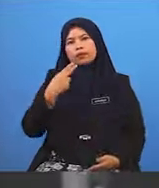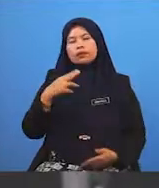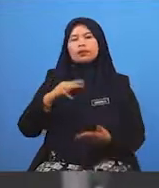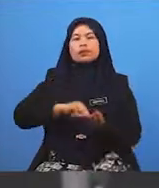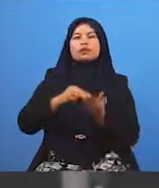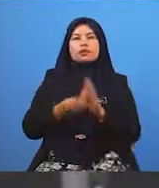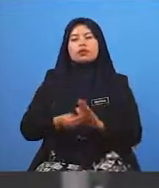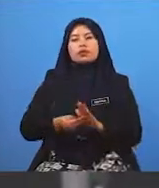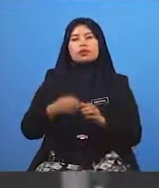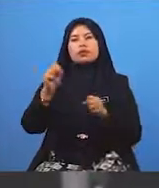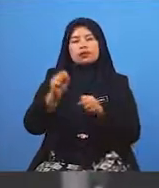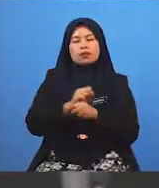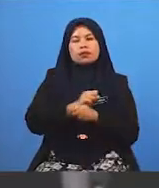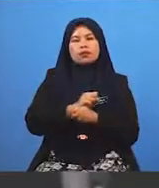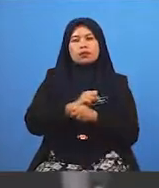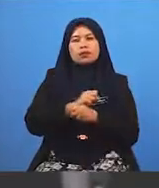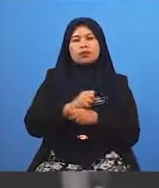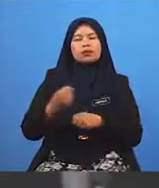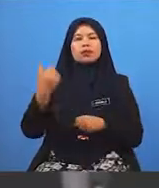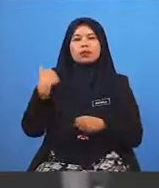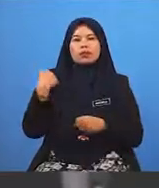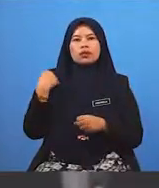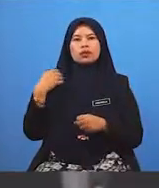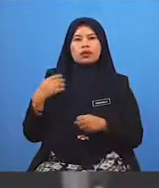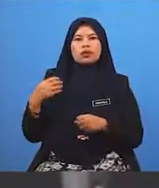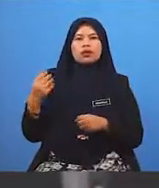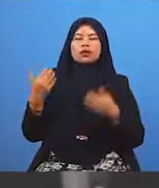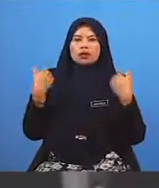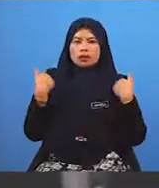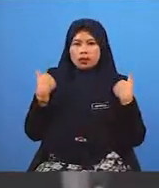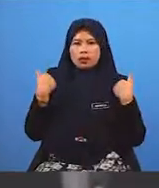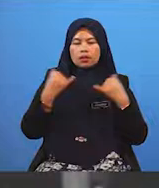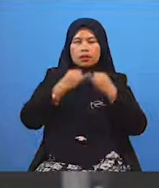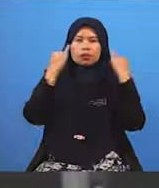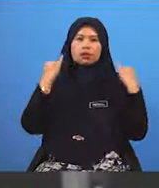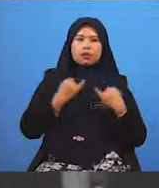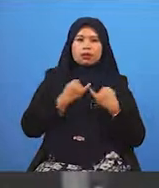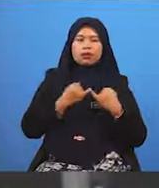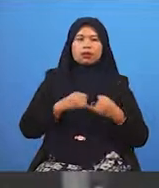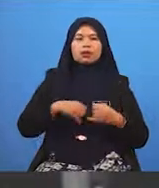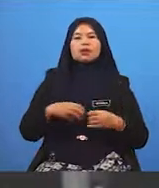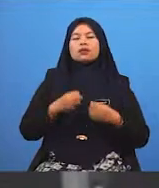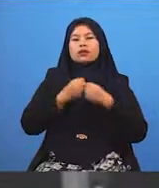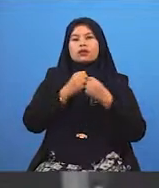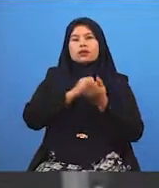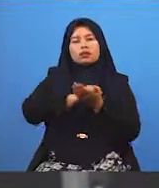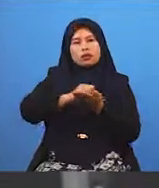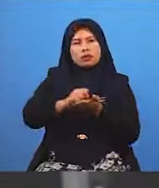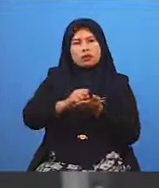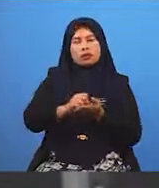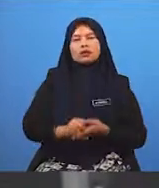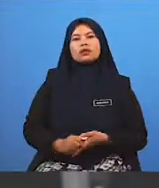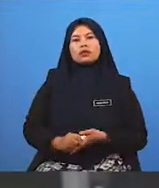yang beriman yang memiliki akhlak yang mulia, memiliki hati yang suci dan pribadi yang